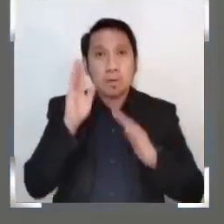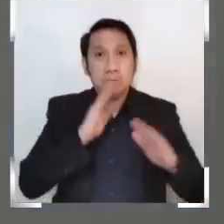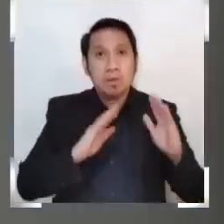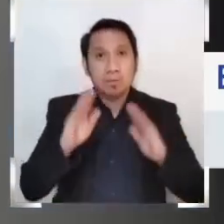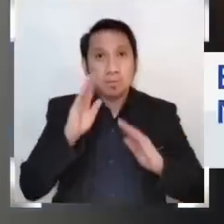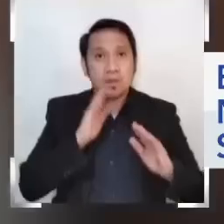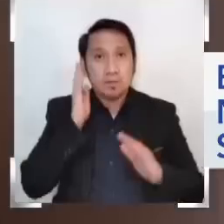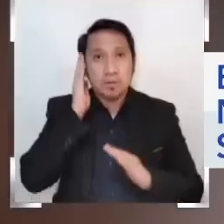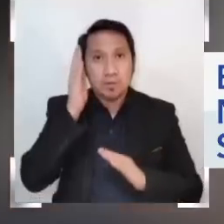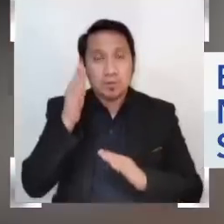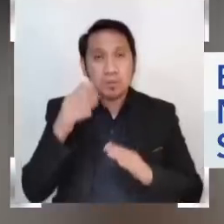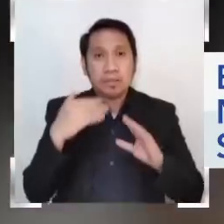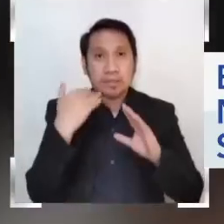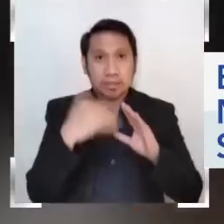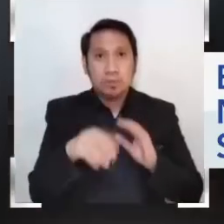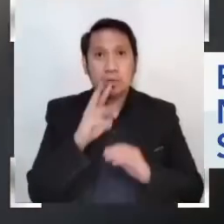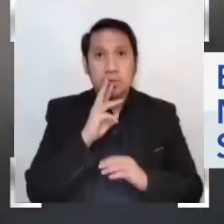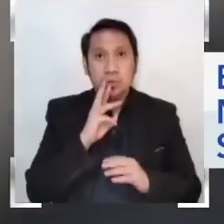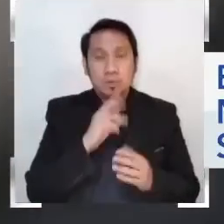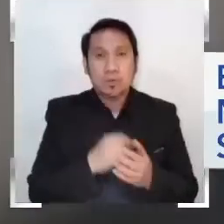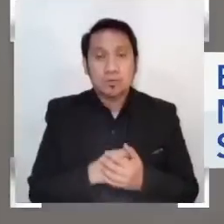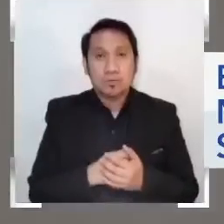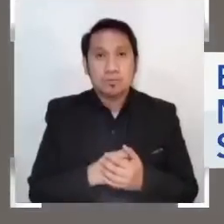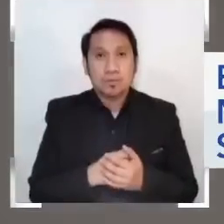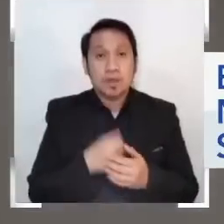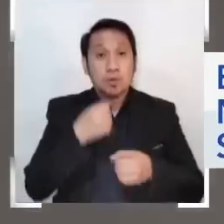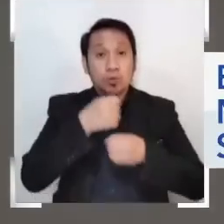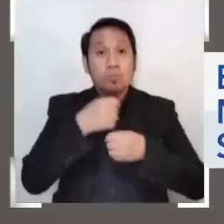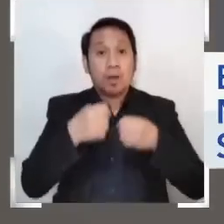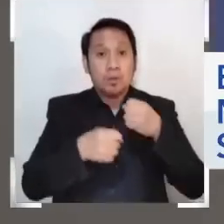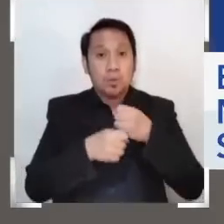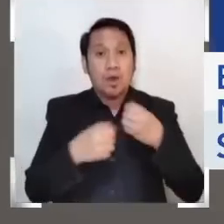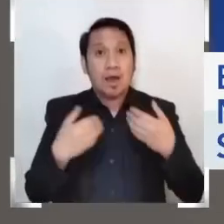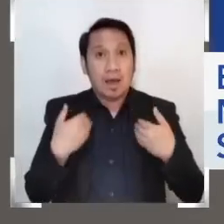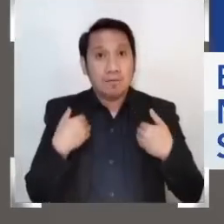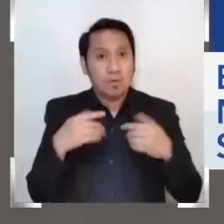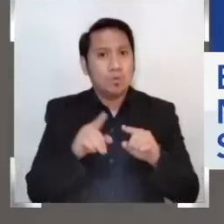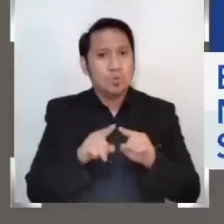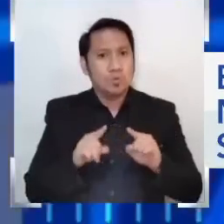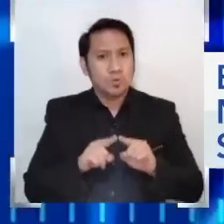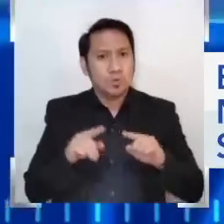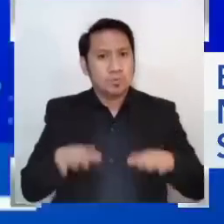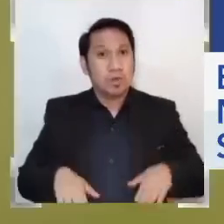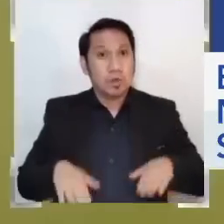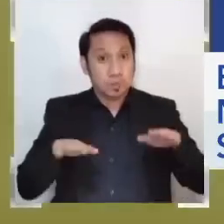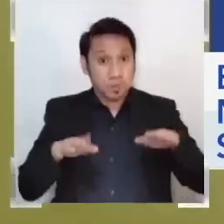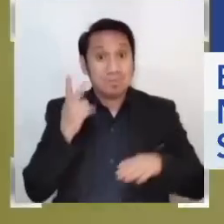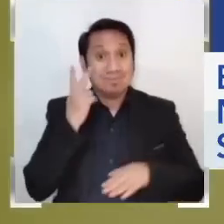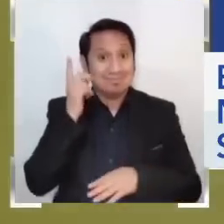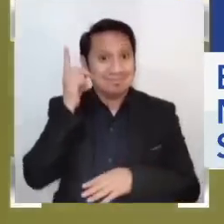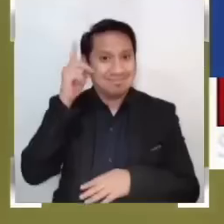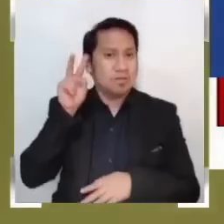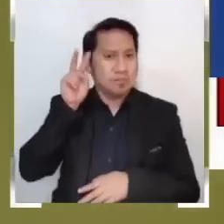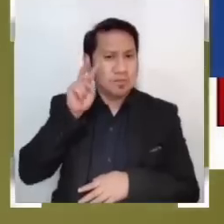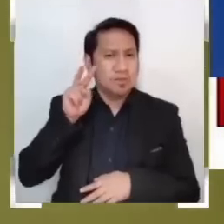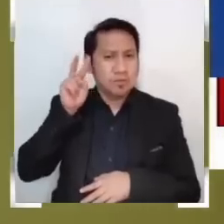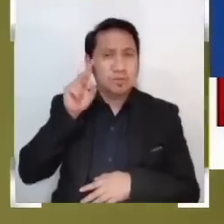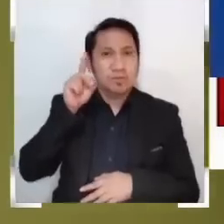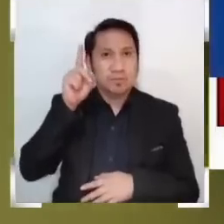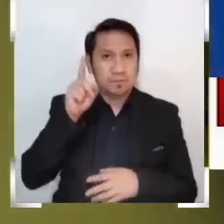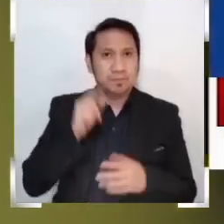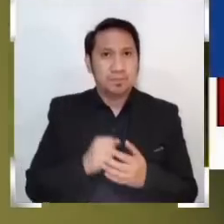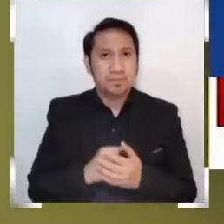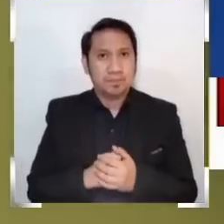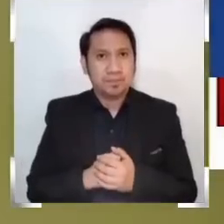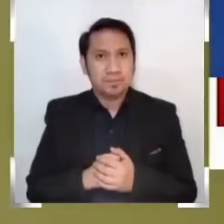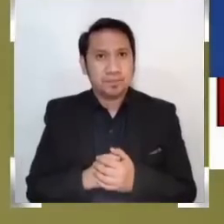Sinalanta rin ang masamang panahon ng Pigkawayan, Cotabato. Lagpas baywang ang baha. Nawalan po kami. Baka kami